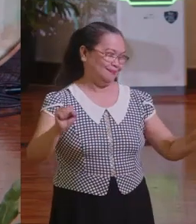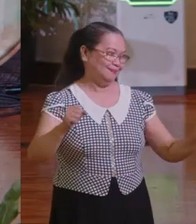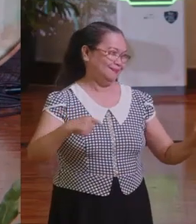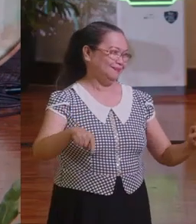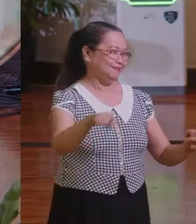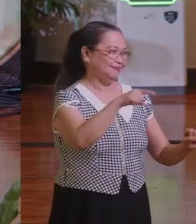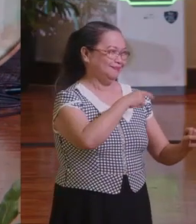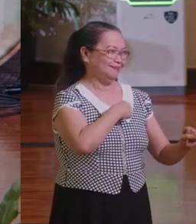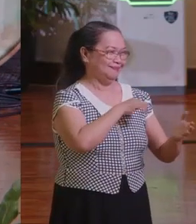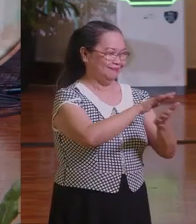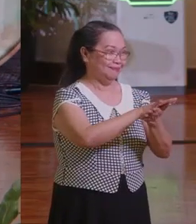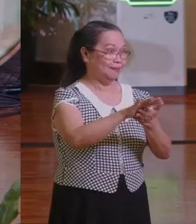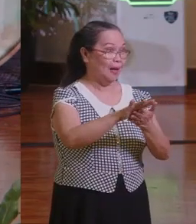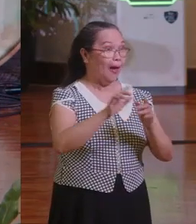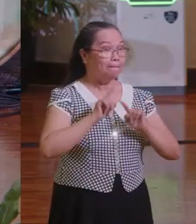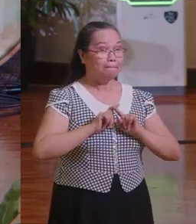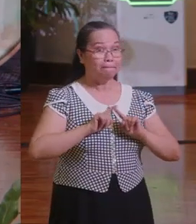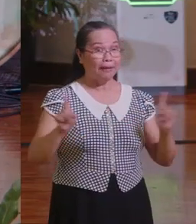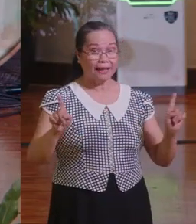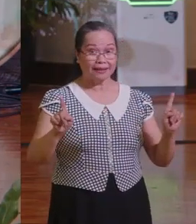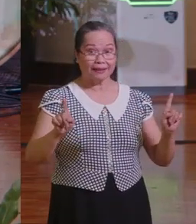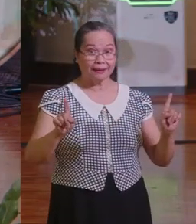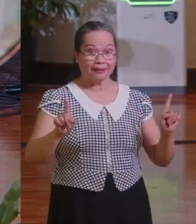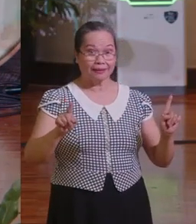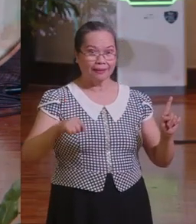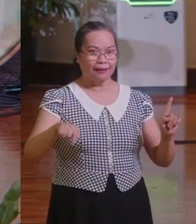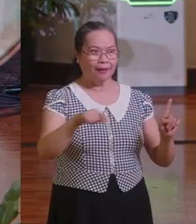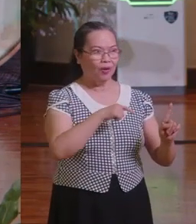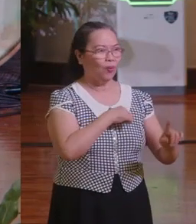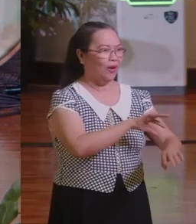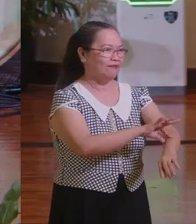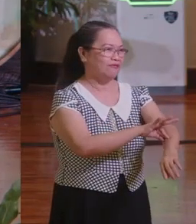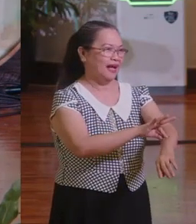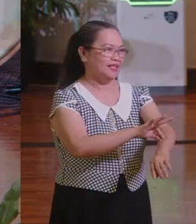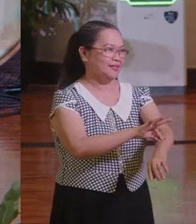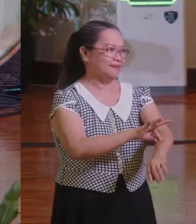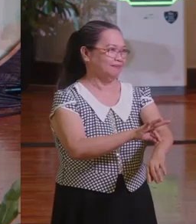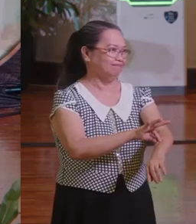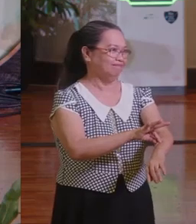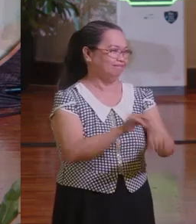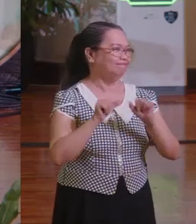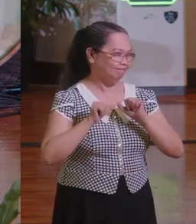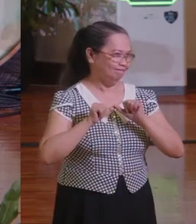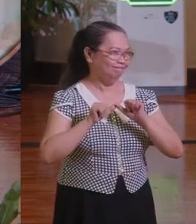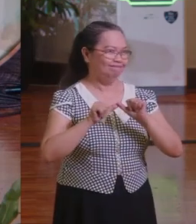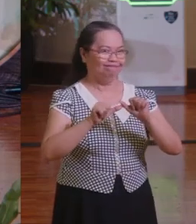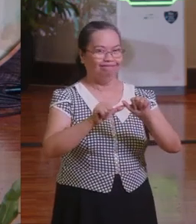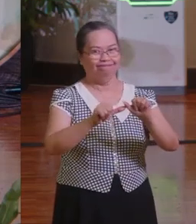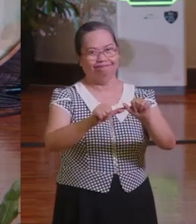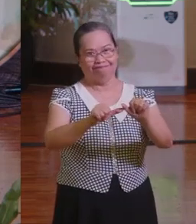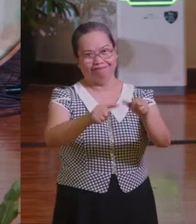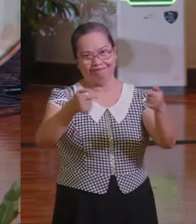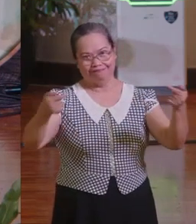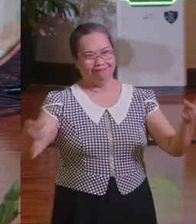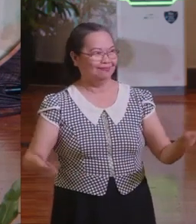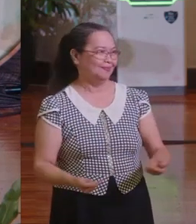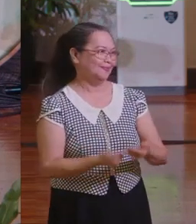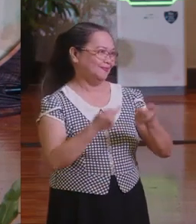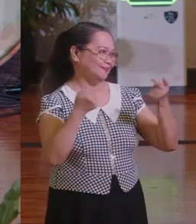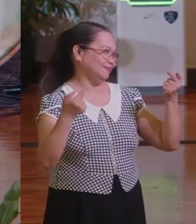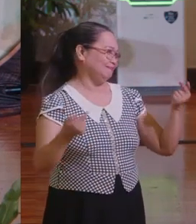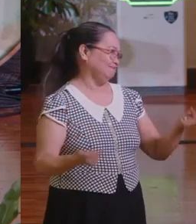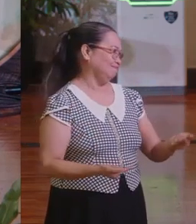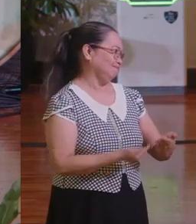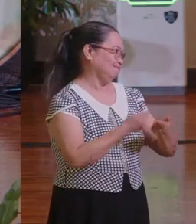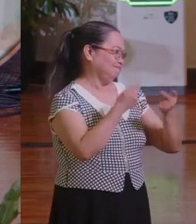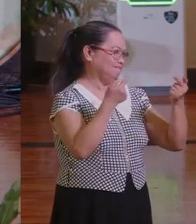po ay justified. Pero tayo po ay nasa laman pa na ito. No? At dahil nga doon, tayo po ay makasalanan pa